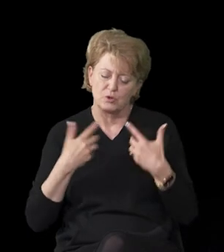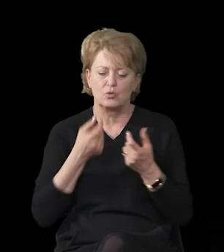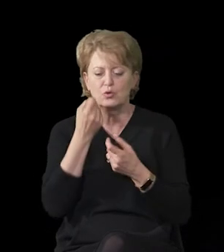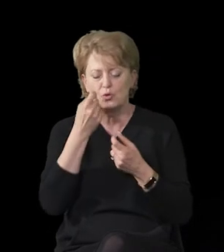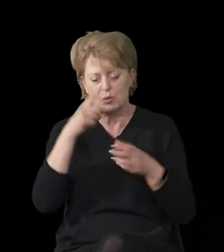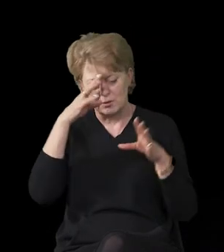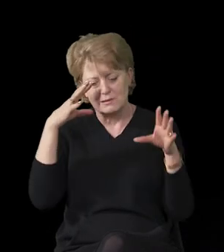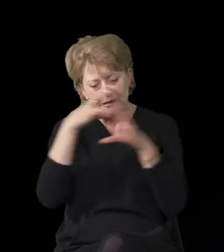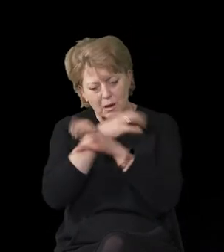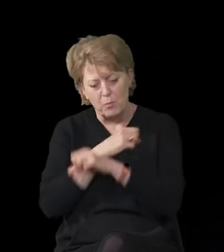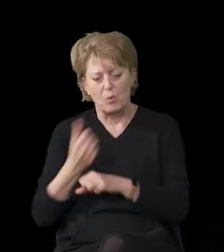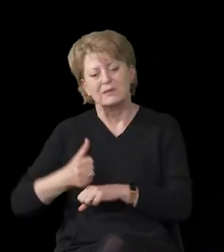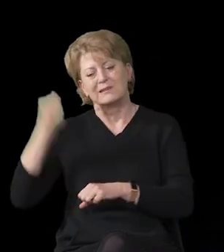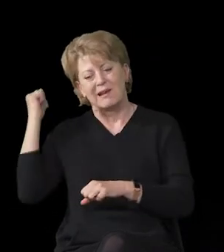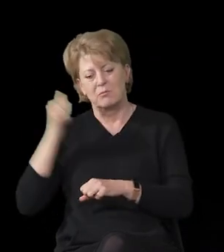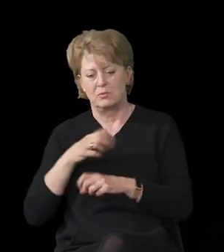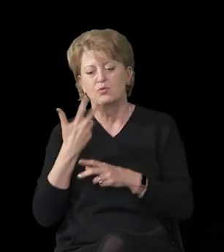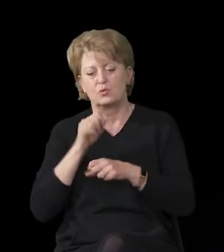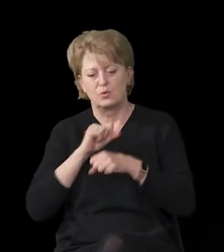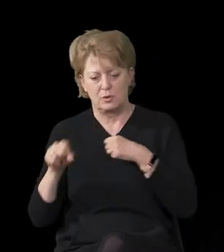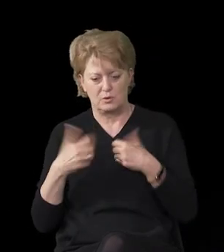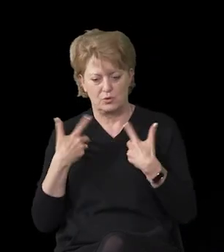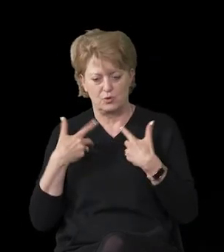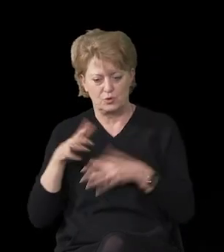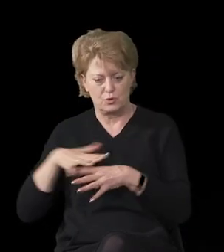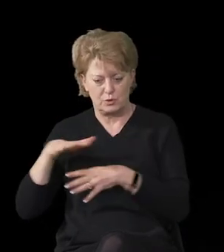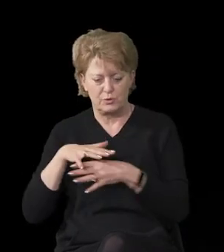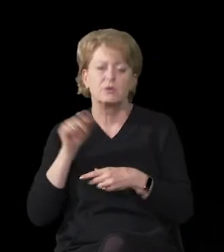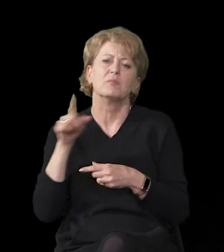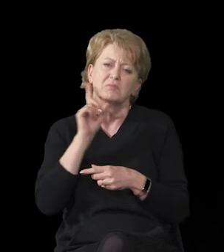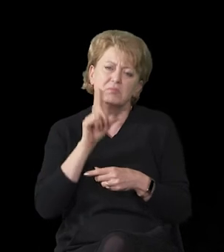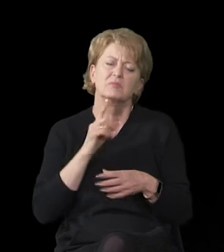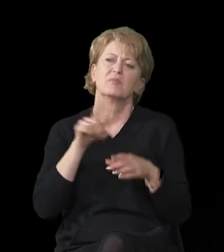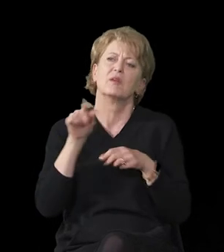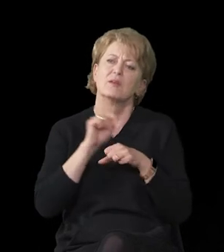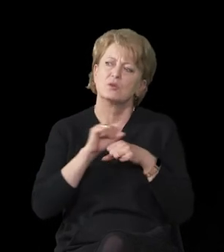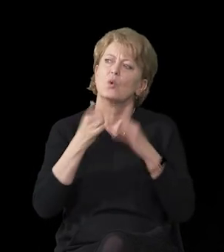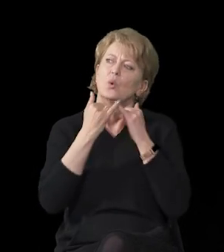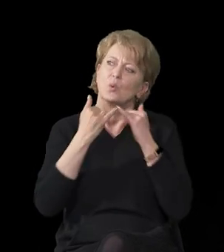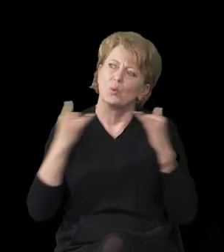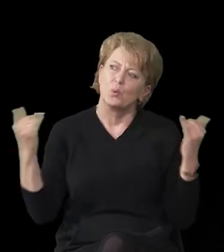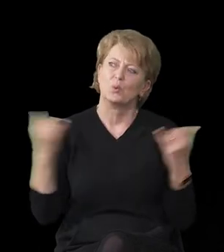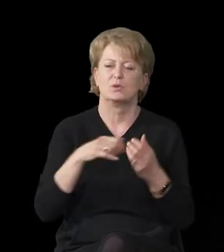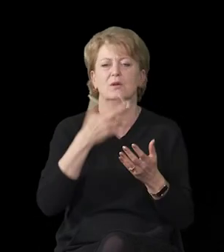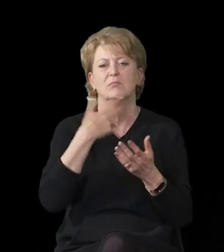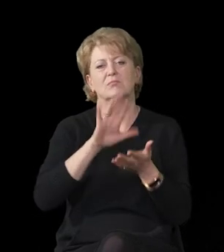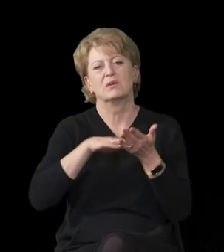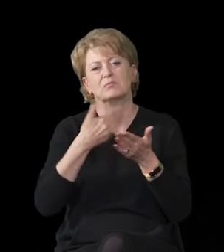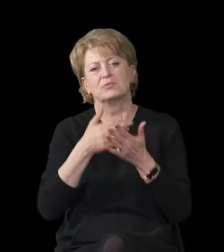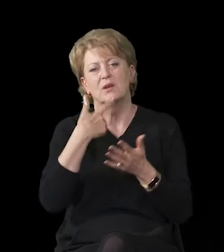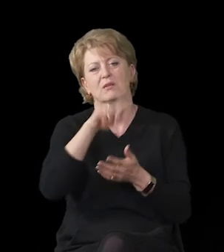który nas otacza. Oczywiście jakieś rytualne przedmioty, jak kadzielnice czy